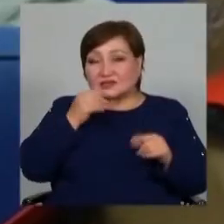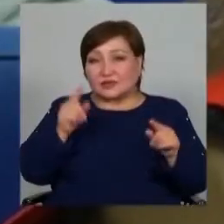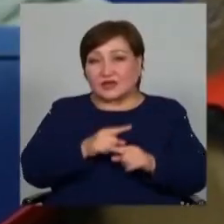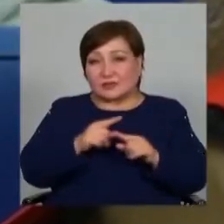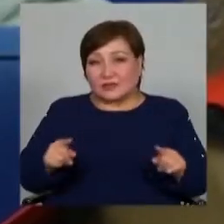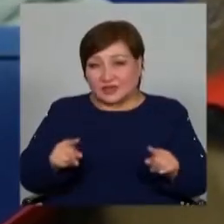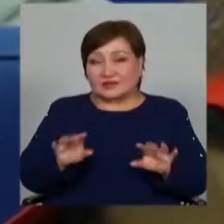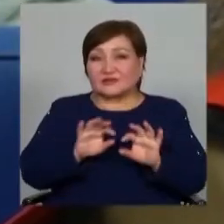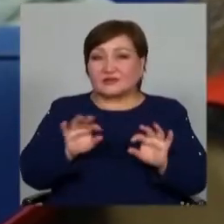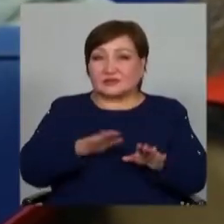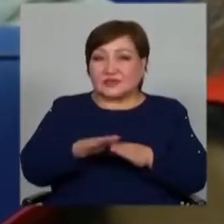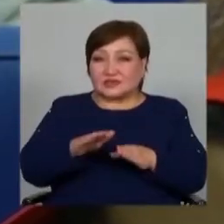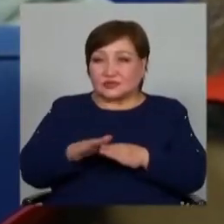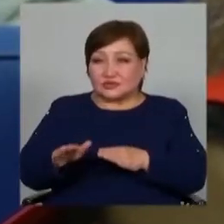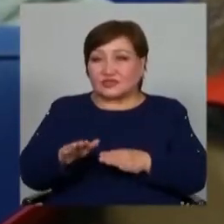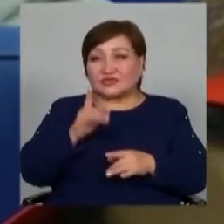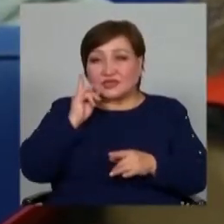жарыс жеңімпаздары анықталды.